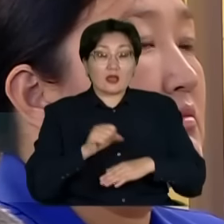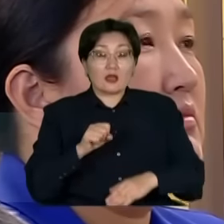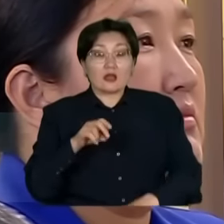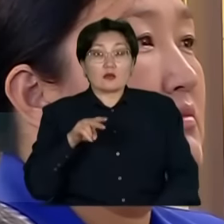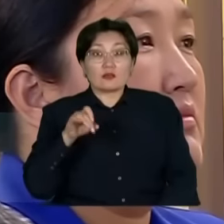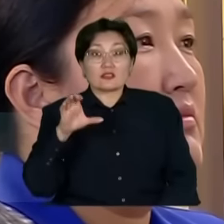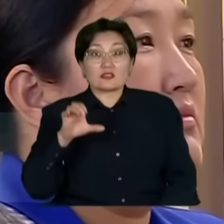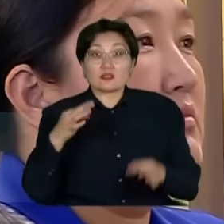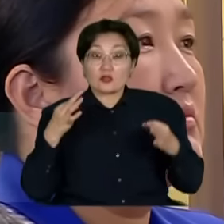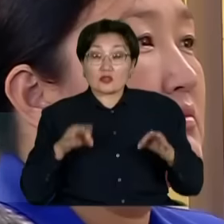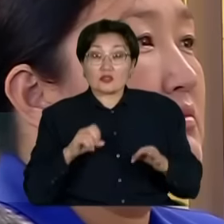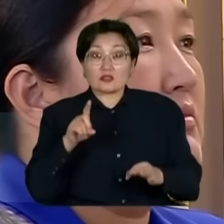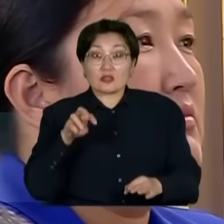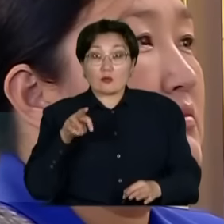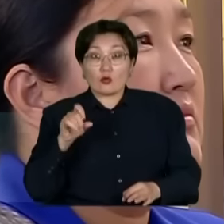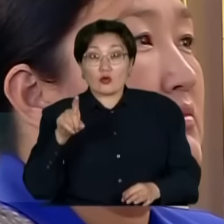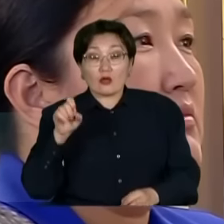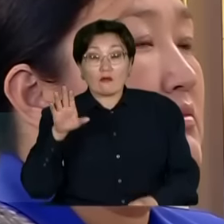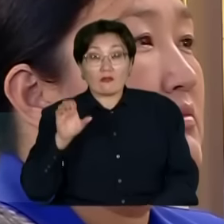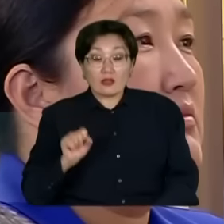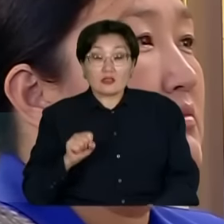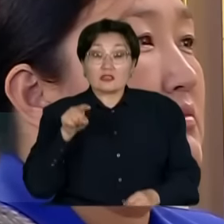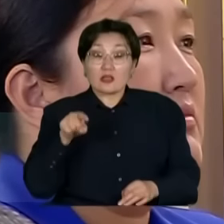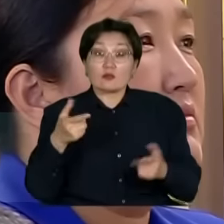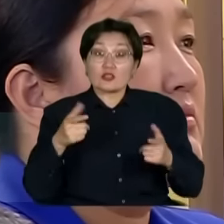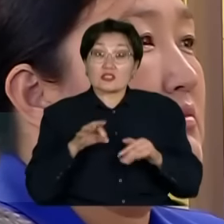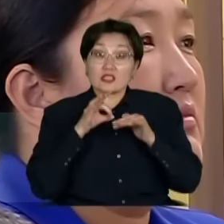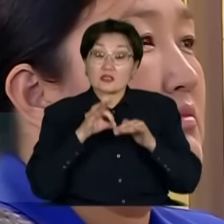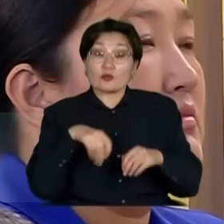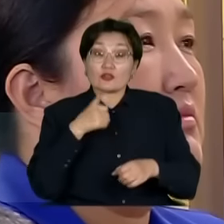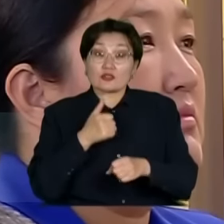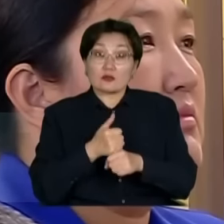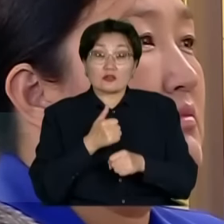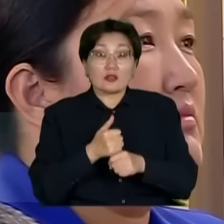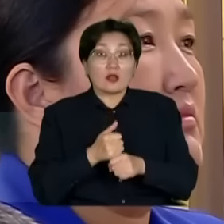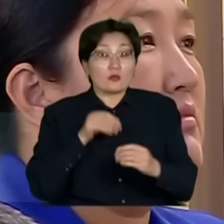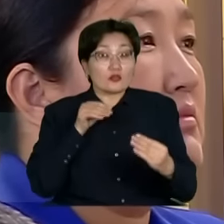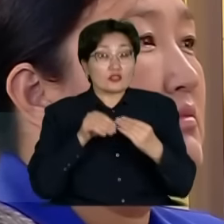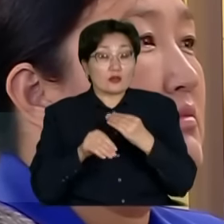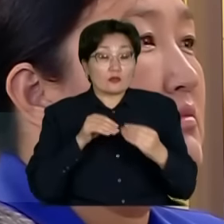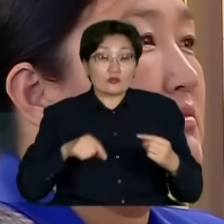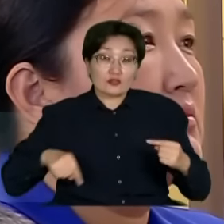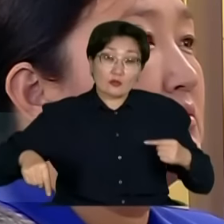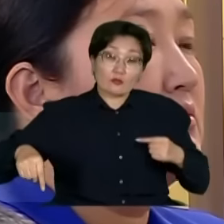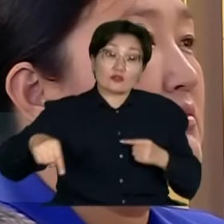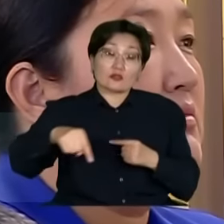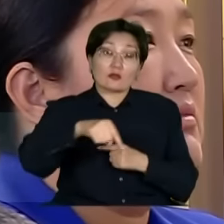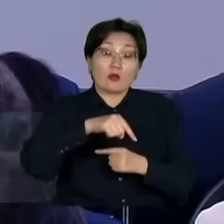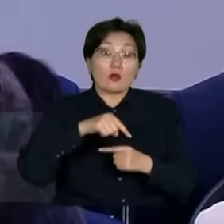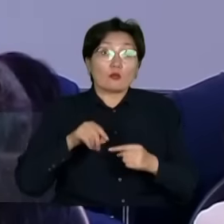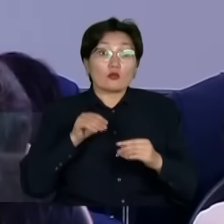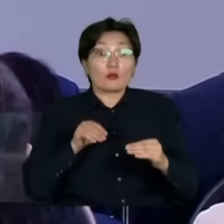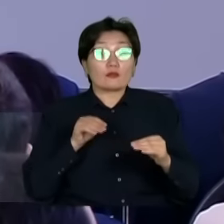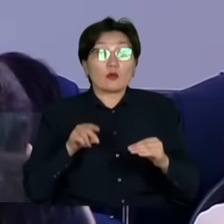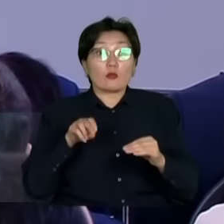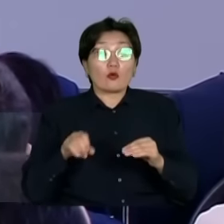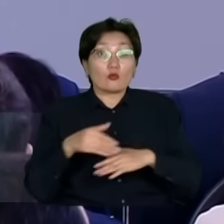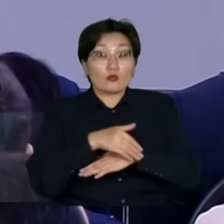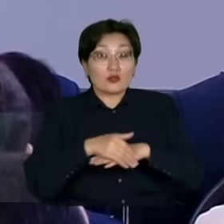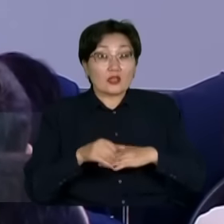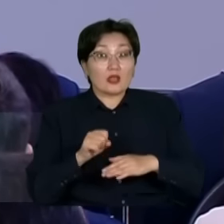свобо Земнухова балкадиша там где идёт основной поток машин объезжающий пробки по бекмаханова то алвес